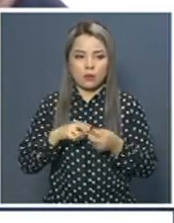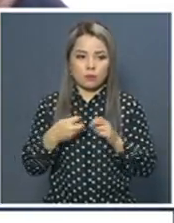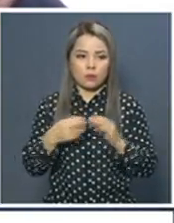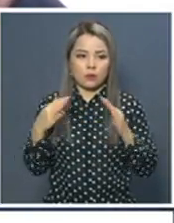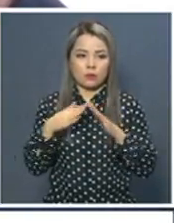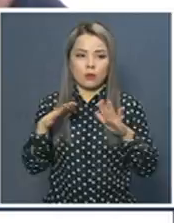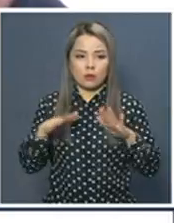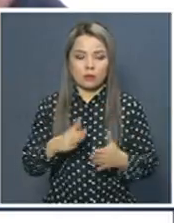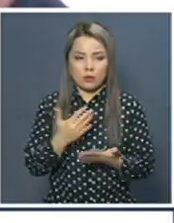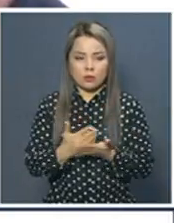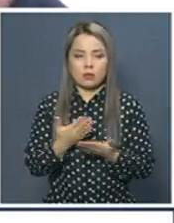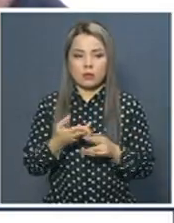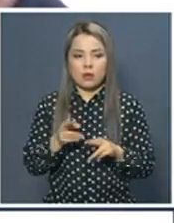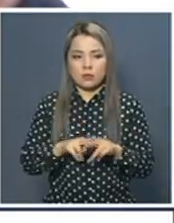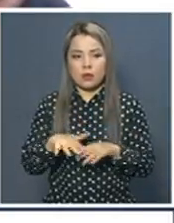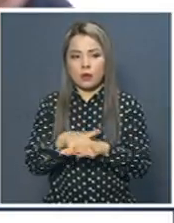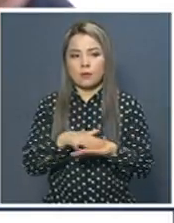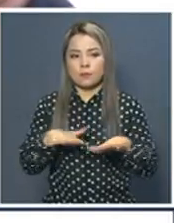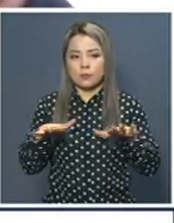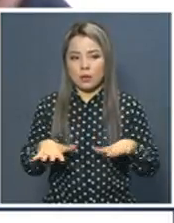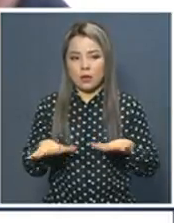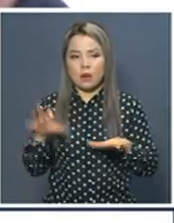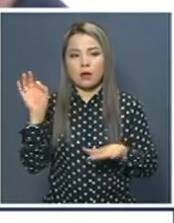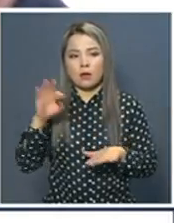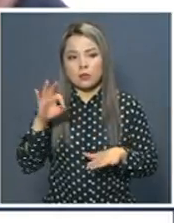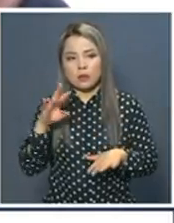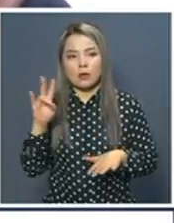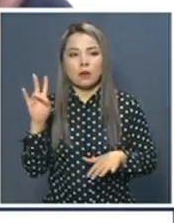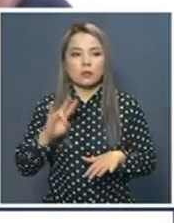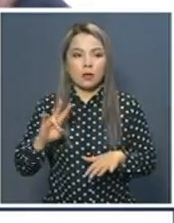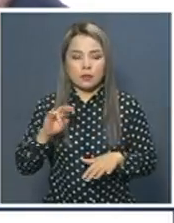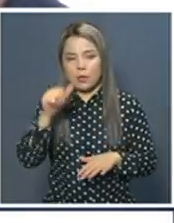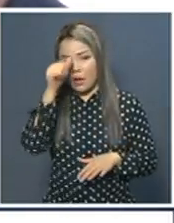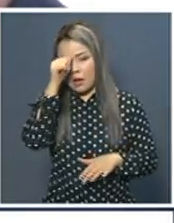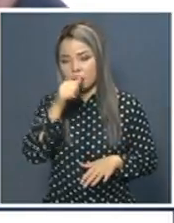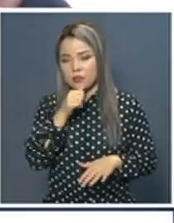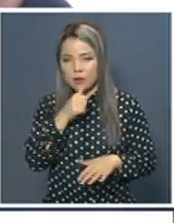Ол енді міндетті түрде октябрь, ноябрь айларында